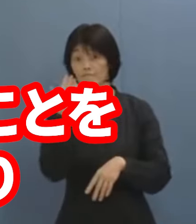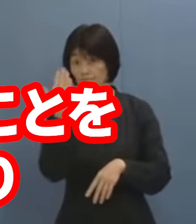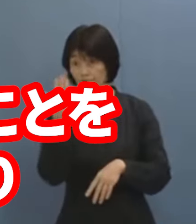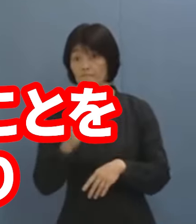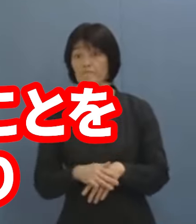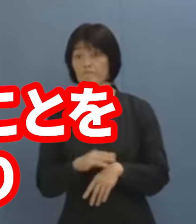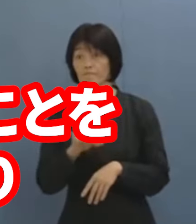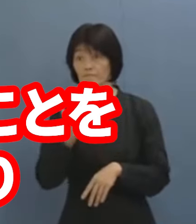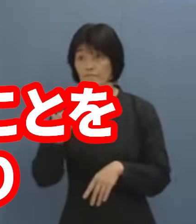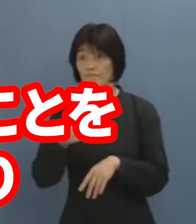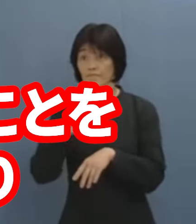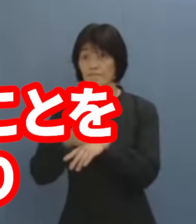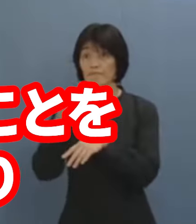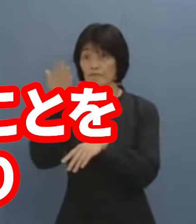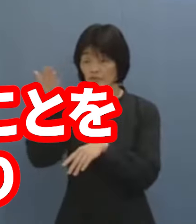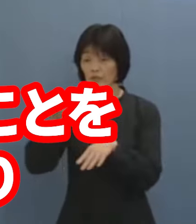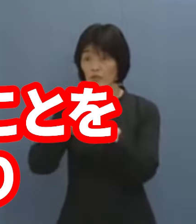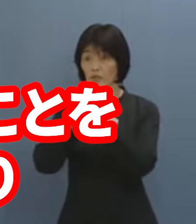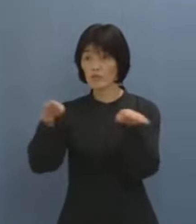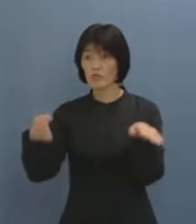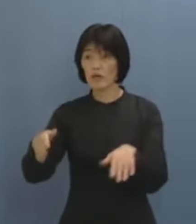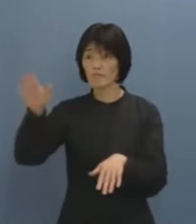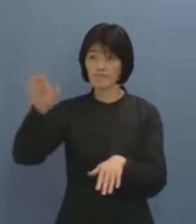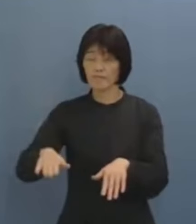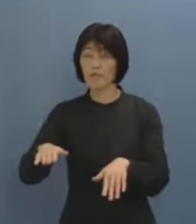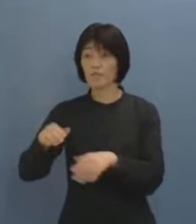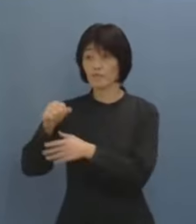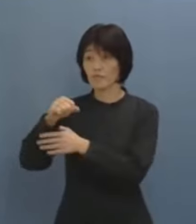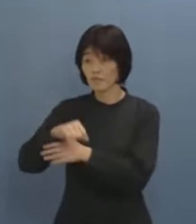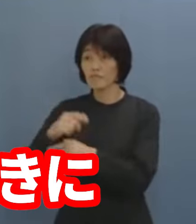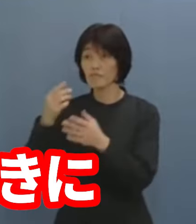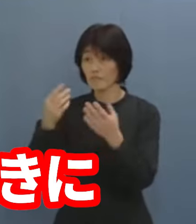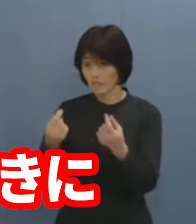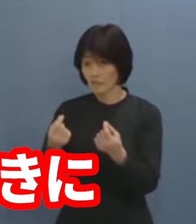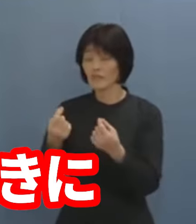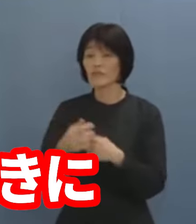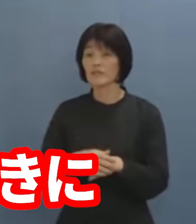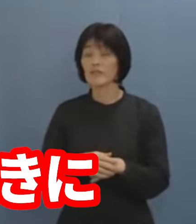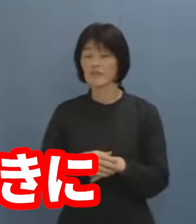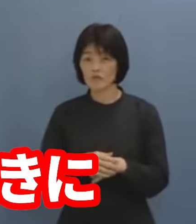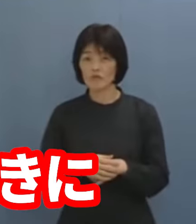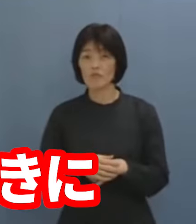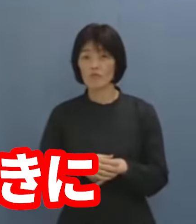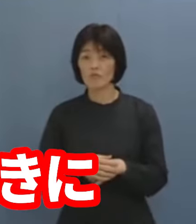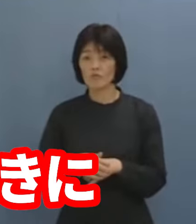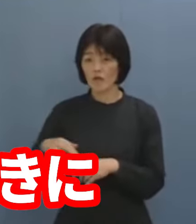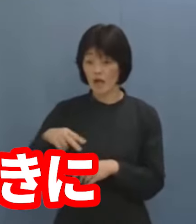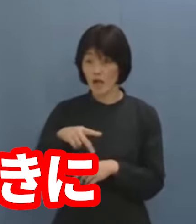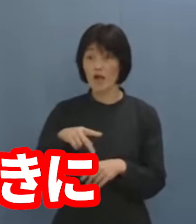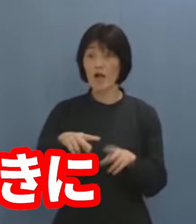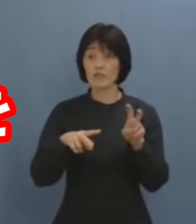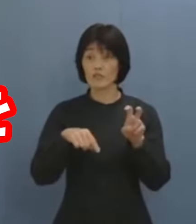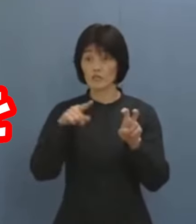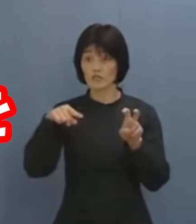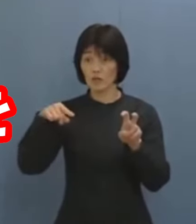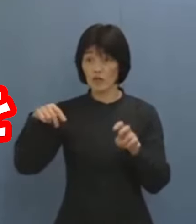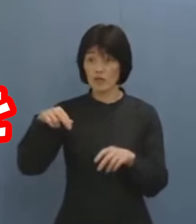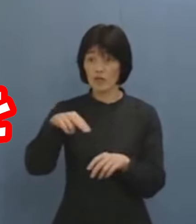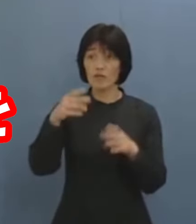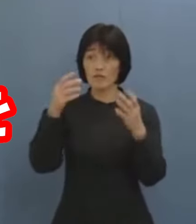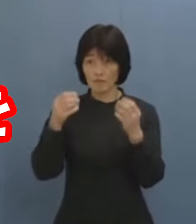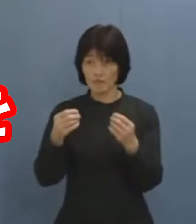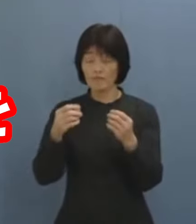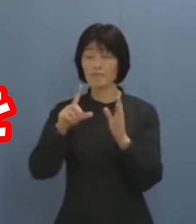まあ、一部認められていたり、あと、20メートル歩かされたときに、それな